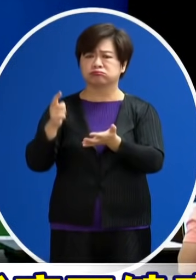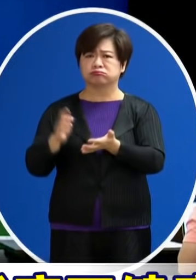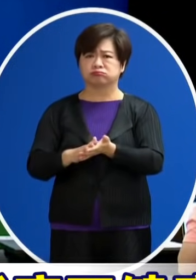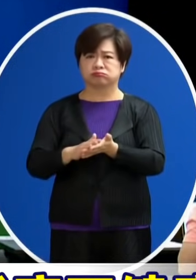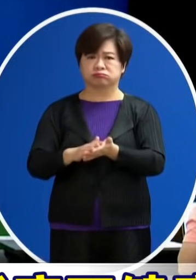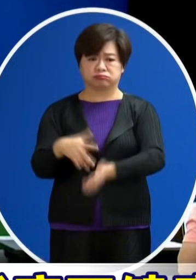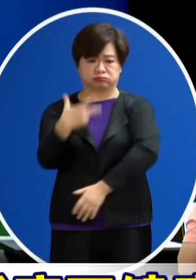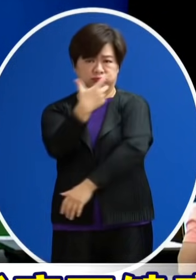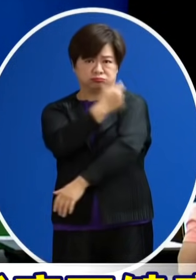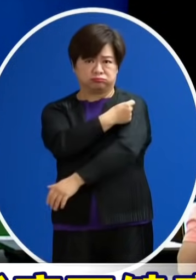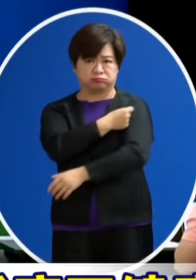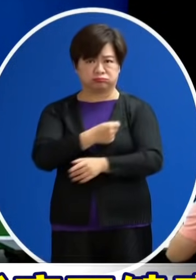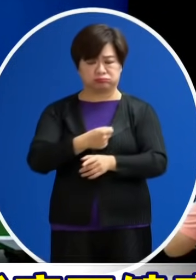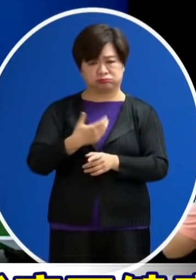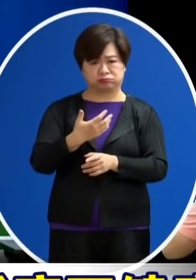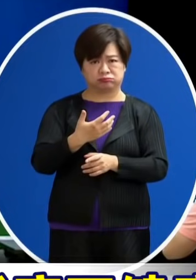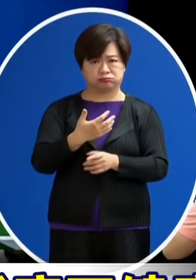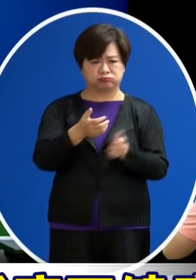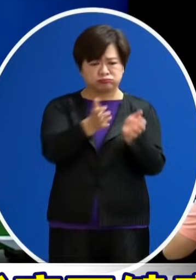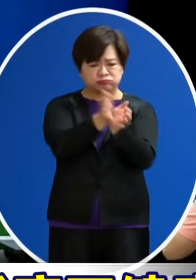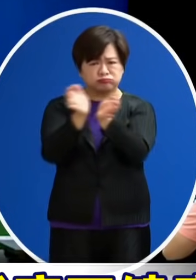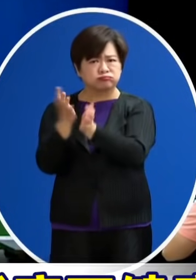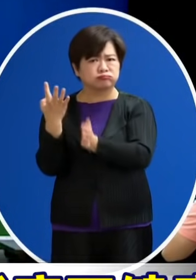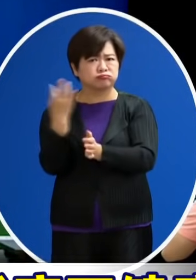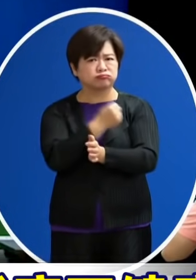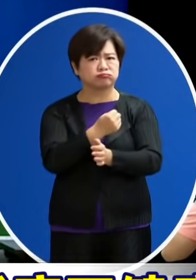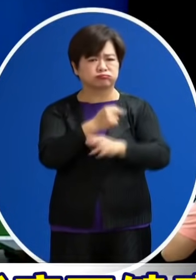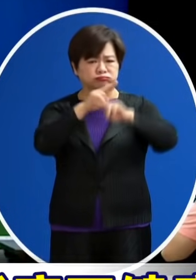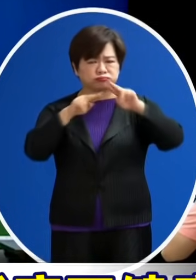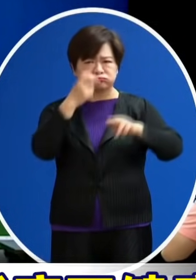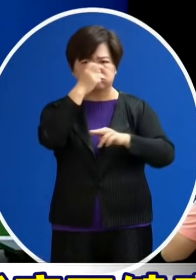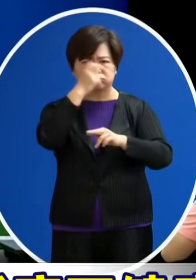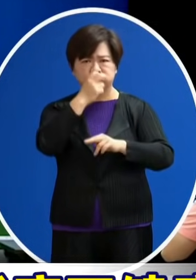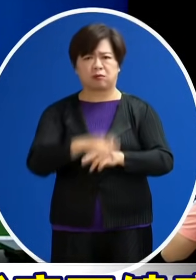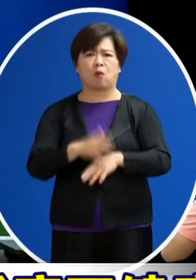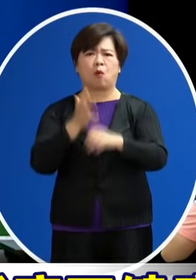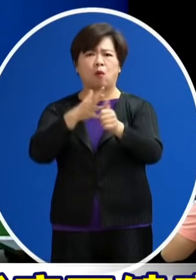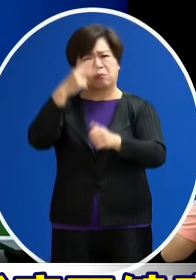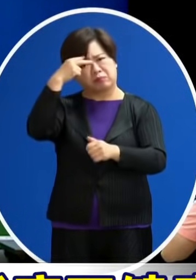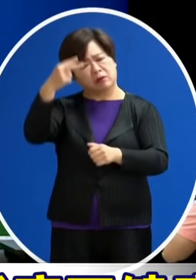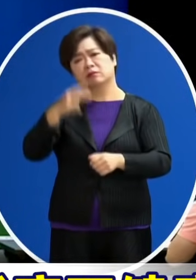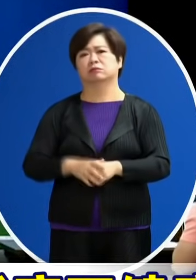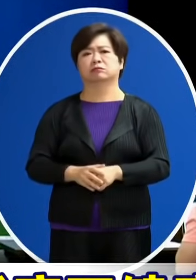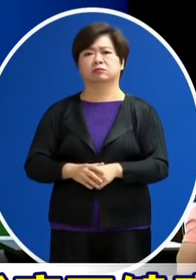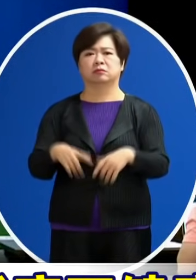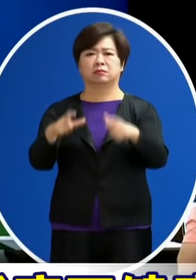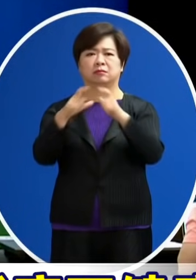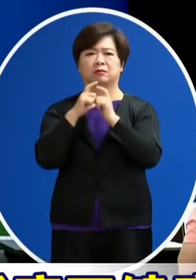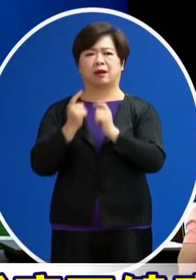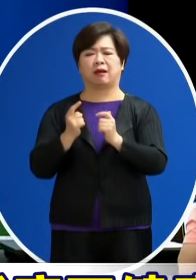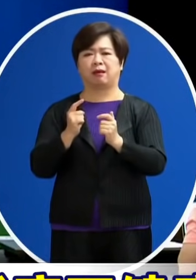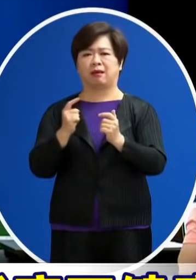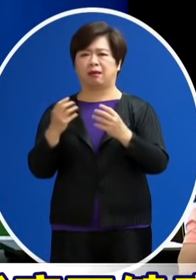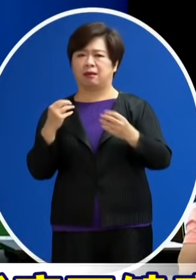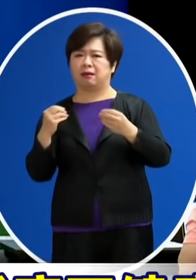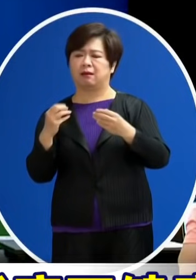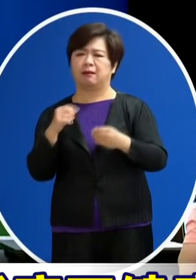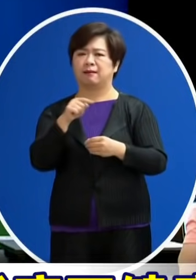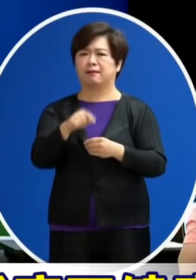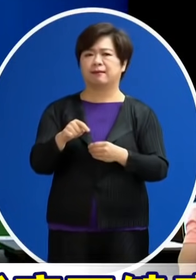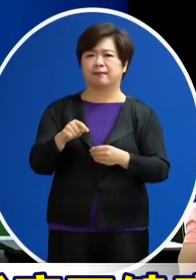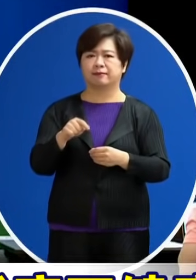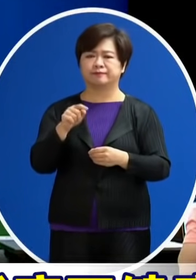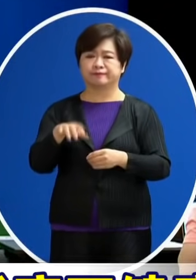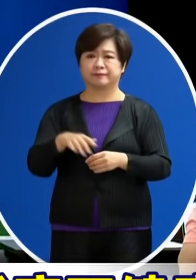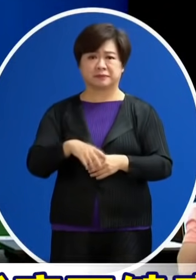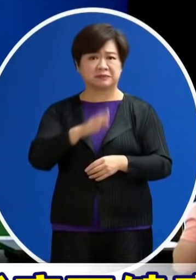苗作为封签检验使用，为什么问了2天指挥中心都没有办法给出相关的数据？难道是没有办法掌握说这次疫苗的